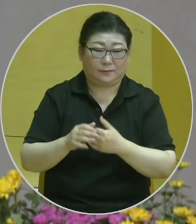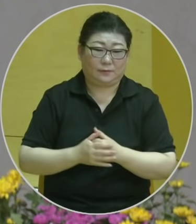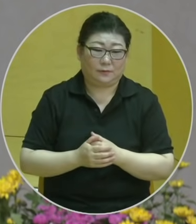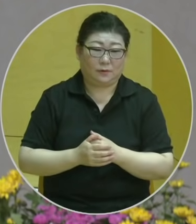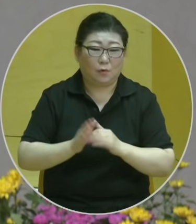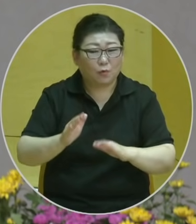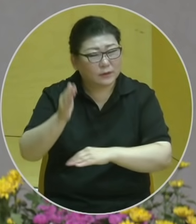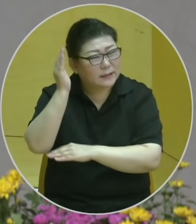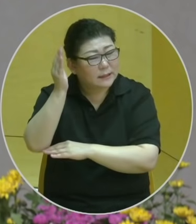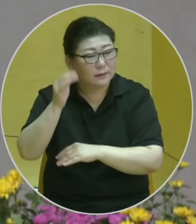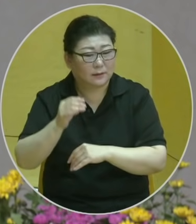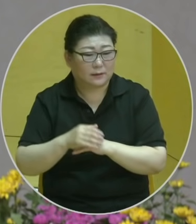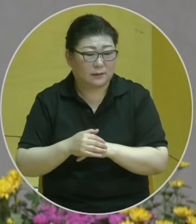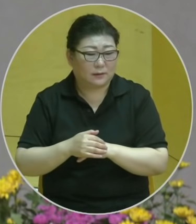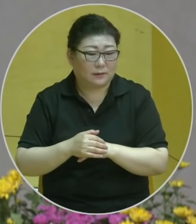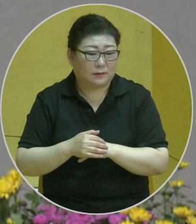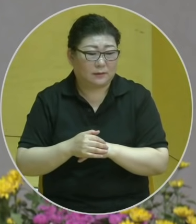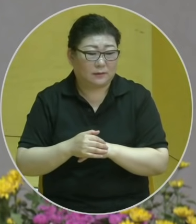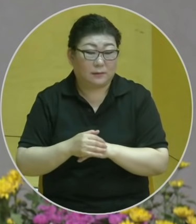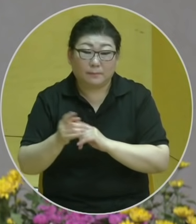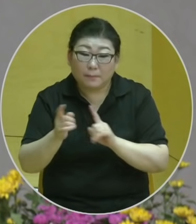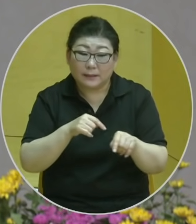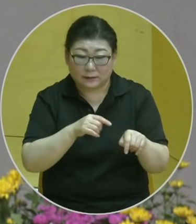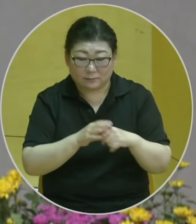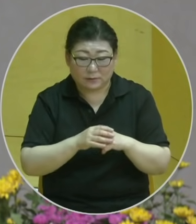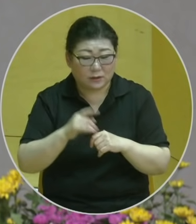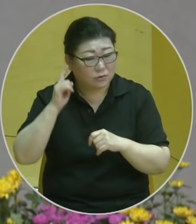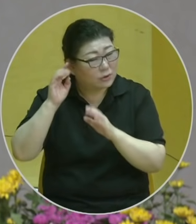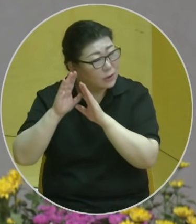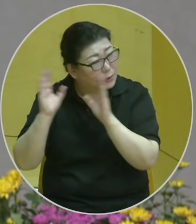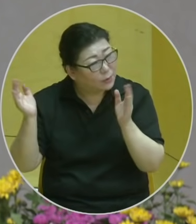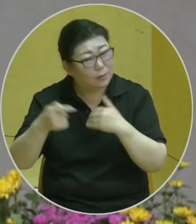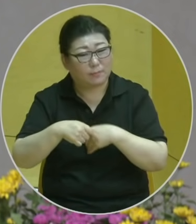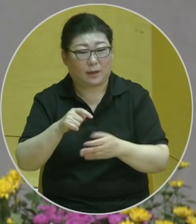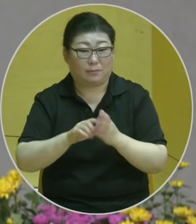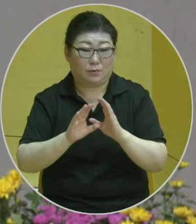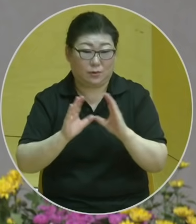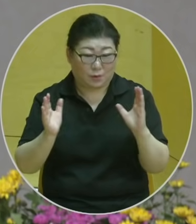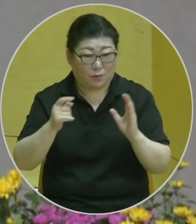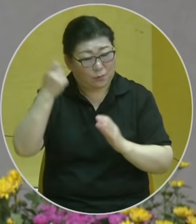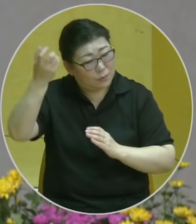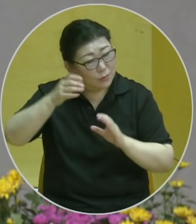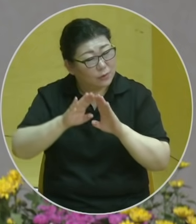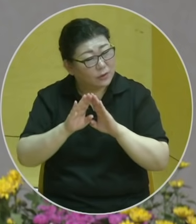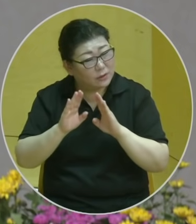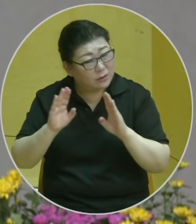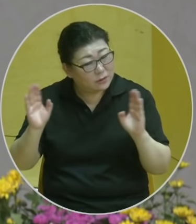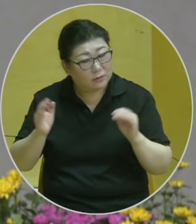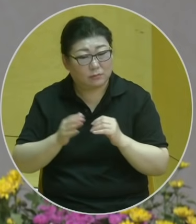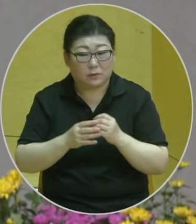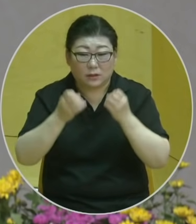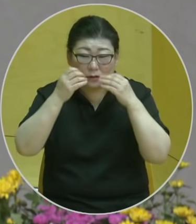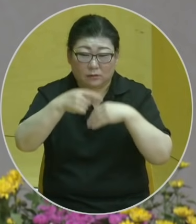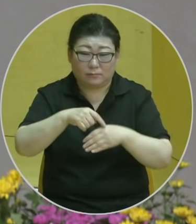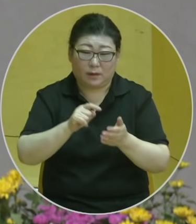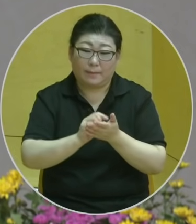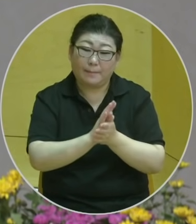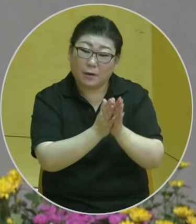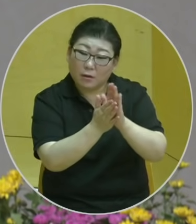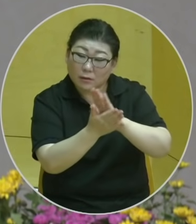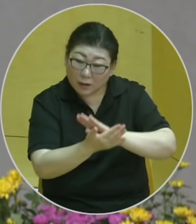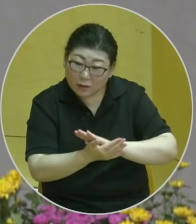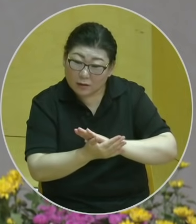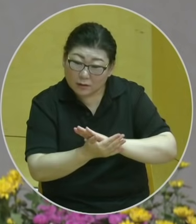메시지가 여러분의 귀를 열고 마음을 열고 심령을 열고 여러분 마음속에 새로운 변화가 일으킬 그런 하나님의 계획인